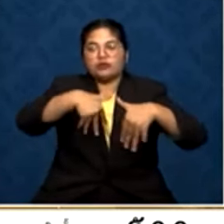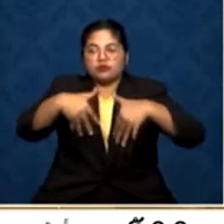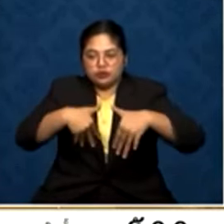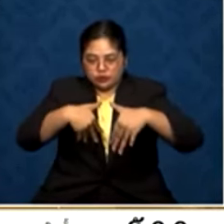บ